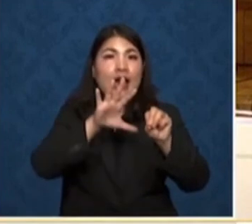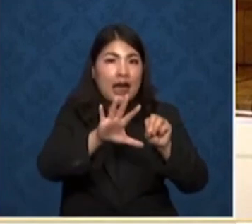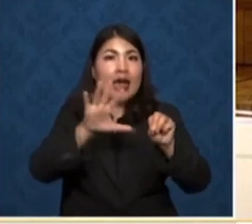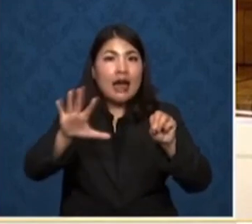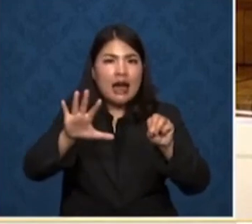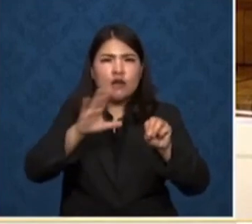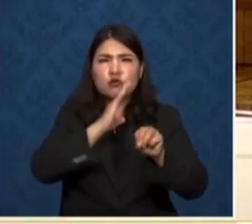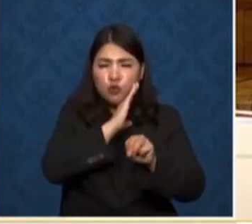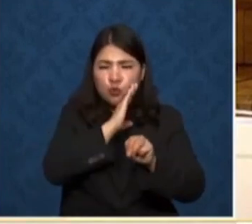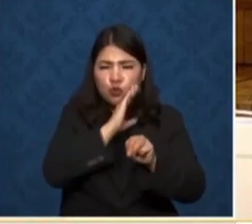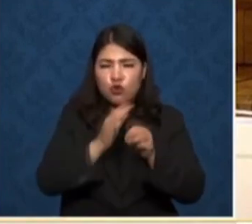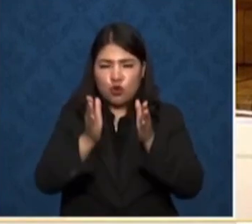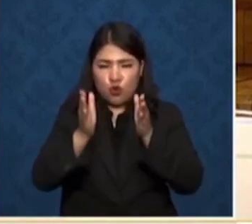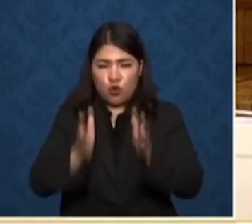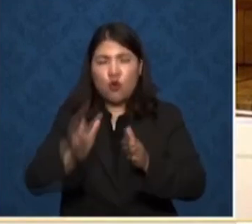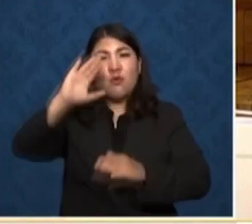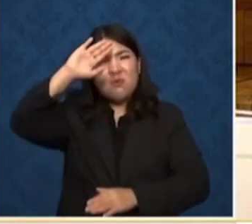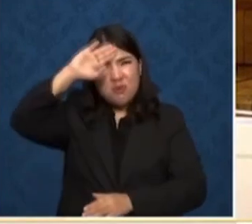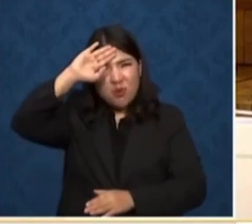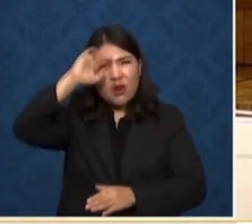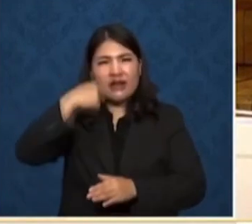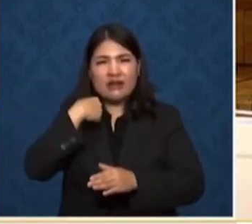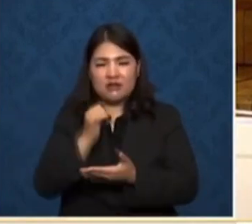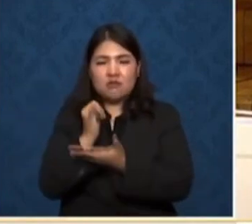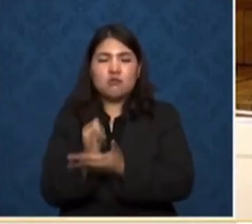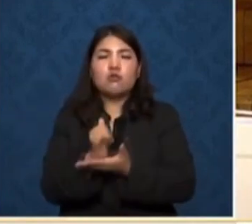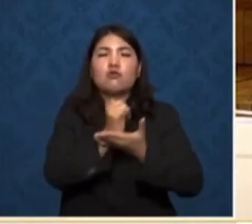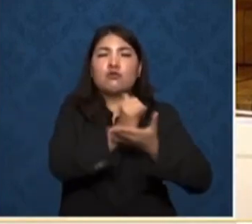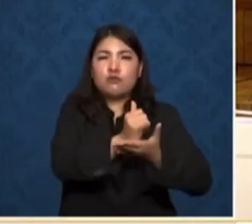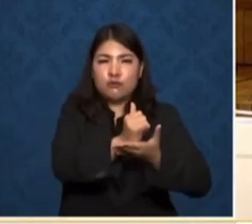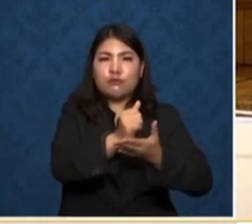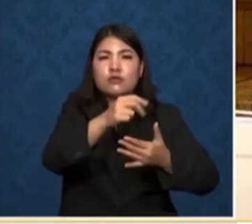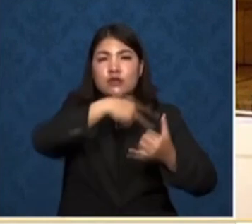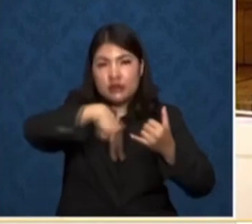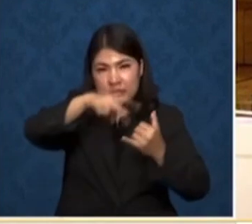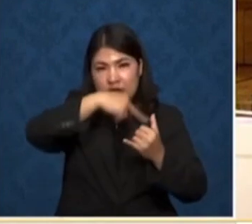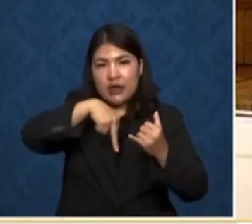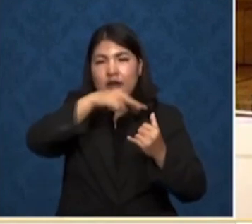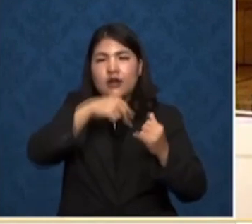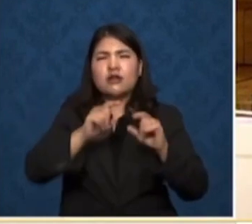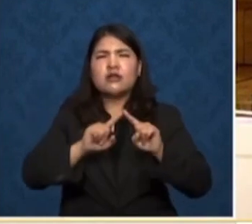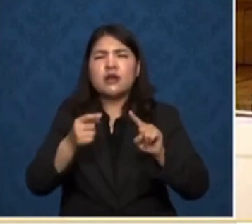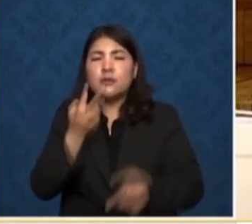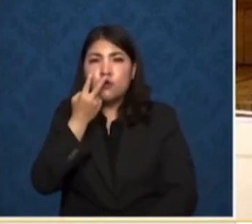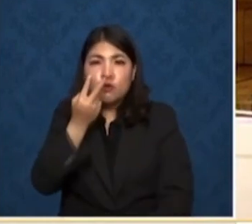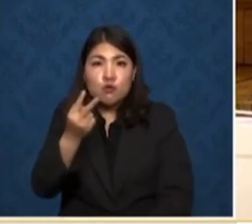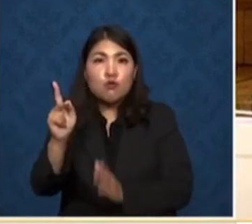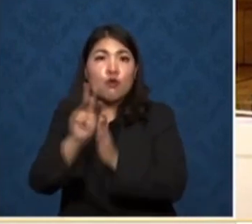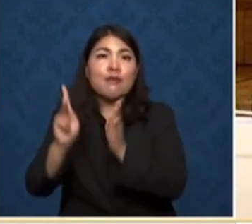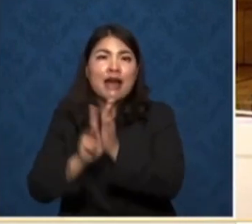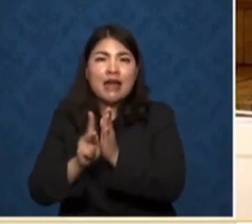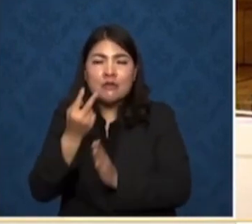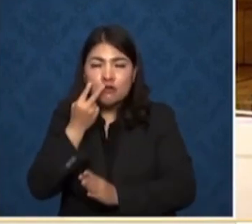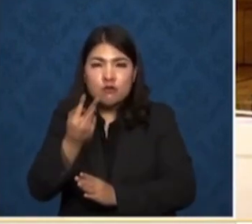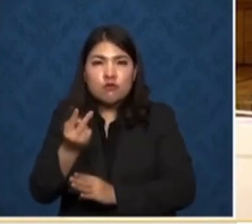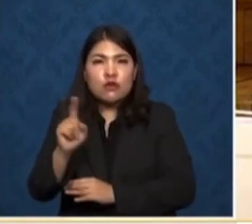ป่วยต้องให้ส่งรักษานะแล้วในไปดูท่านไปดูในเจตนารมณ์ของกฎหมายเนี่ยไม่